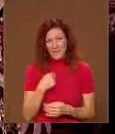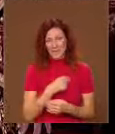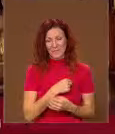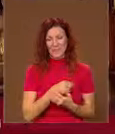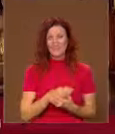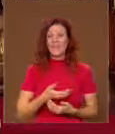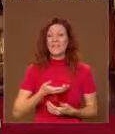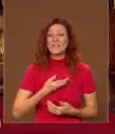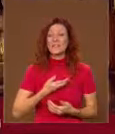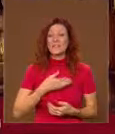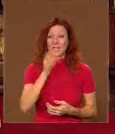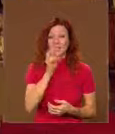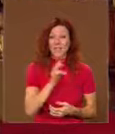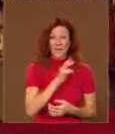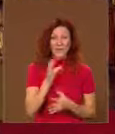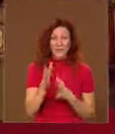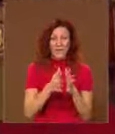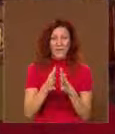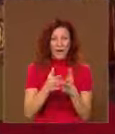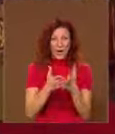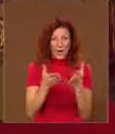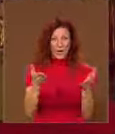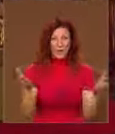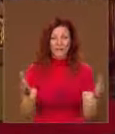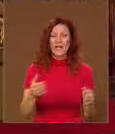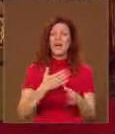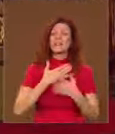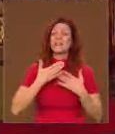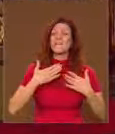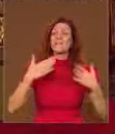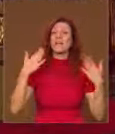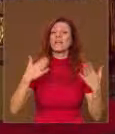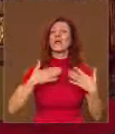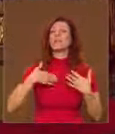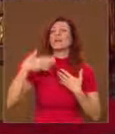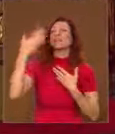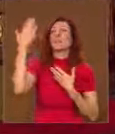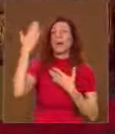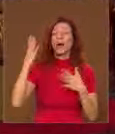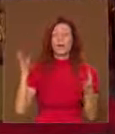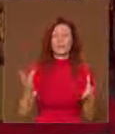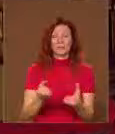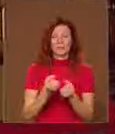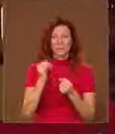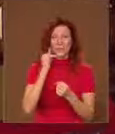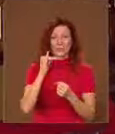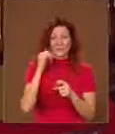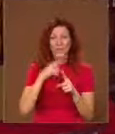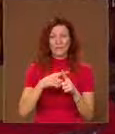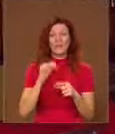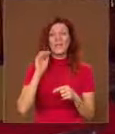Свещеникът благославия вярващия Божий народ. И да бъдат милостите на великия наш Бог и Спасител Иисус Христос с